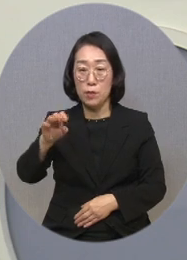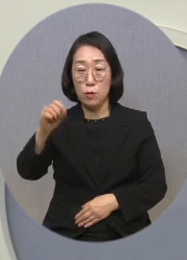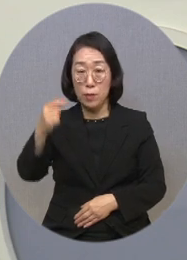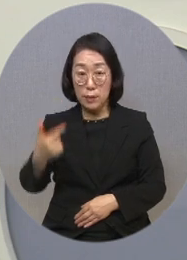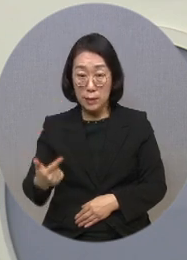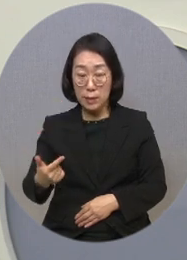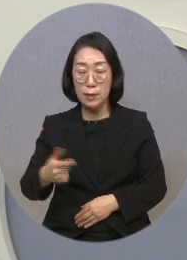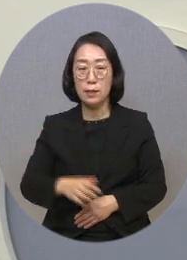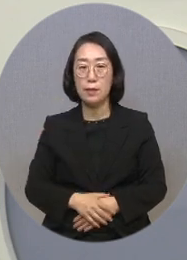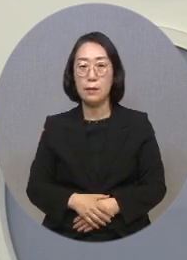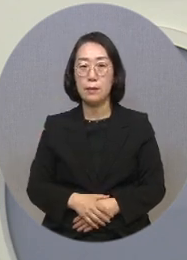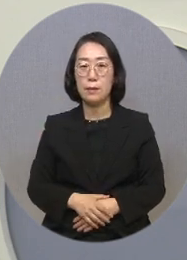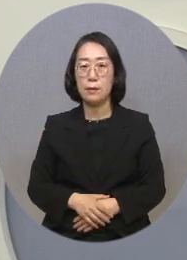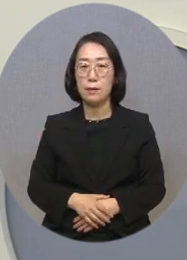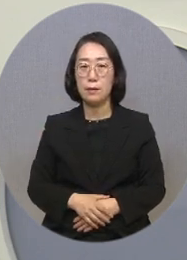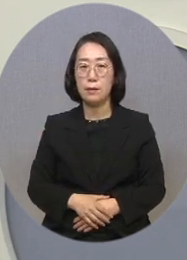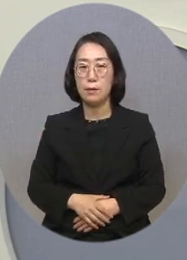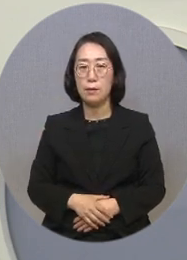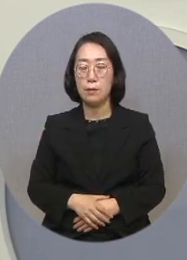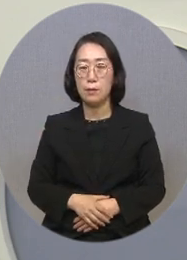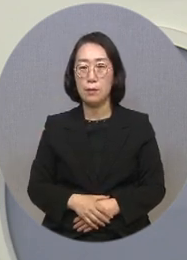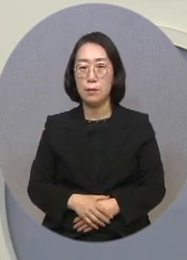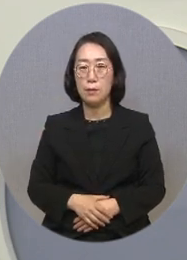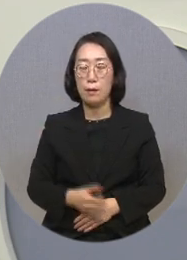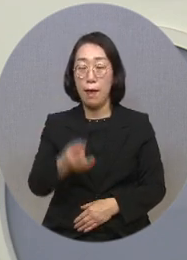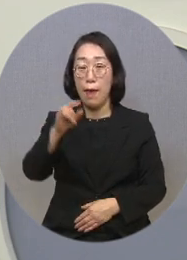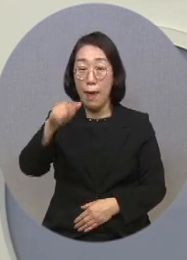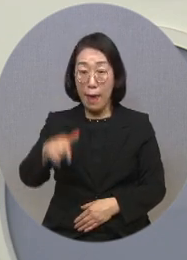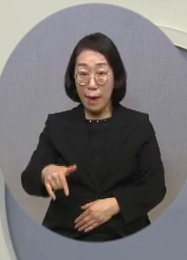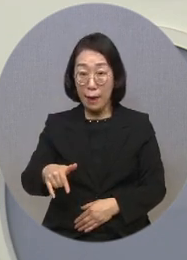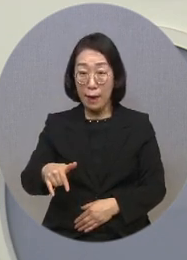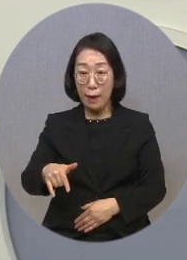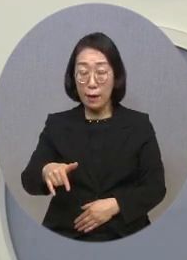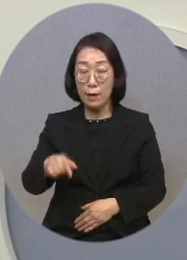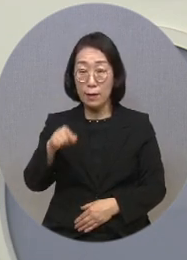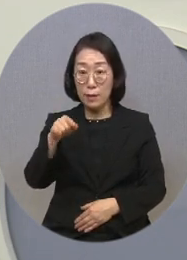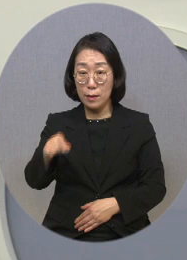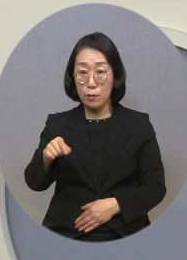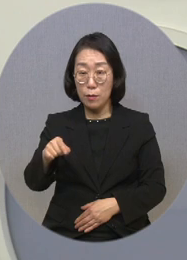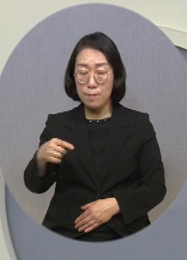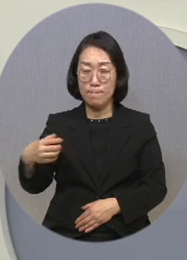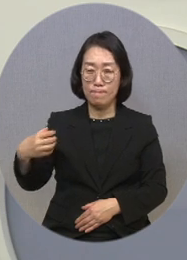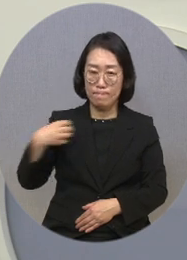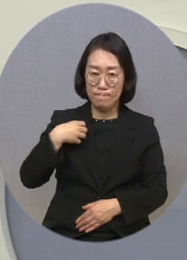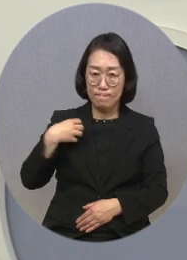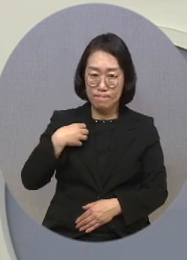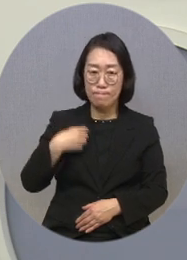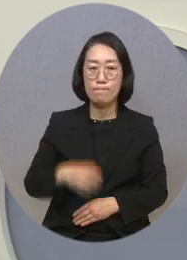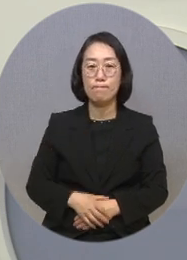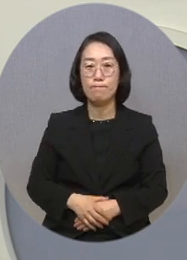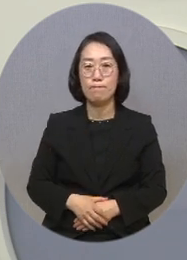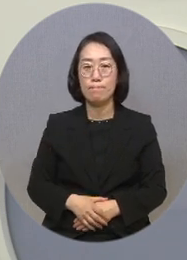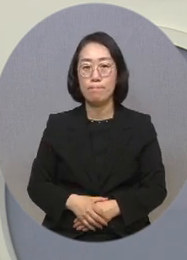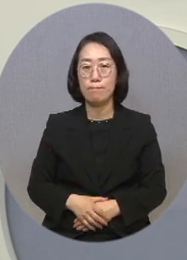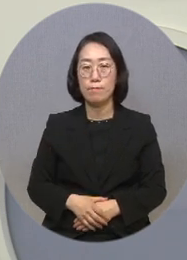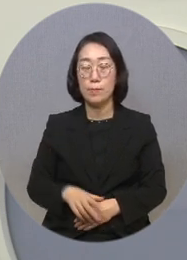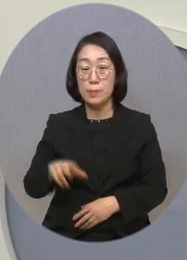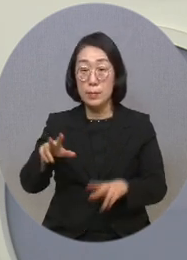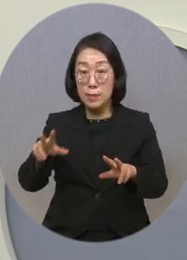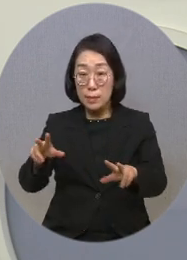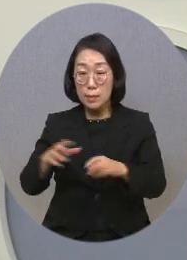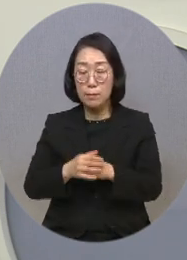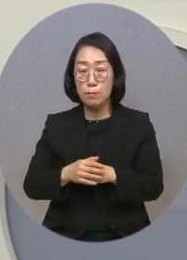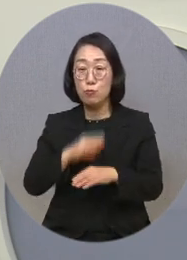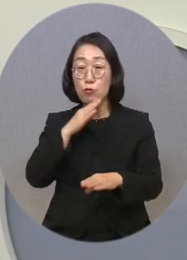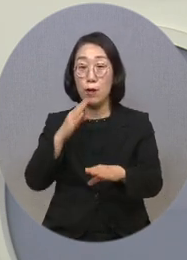김정은이가 그 핵의 어떤 정말 사명을 가지고 이 세상에 와서 북한에 지금